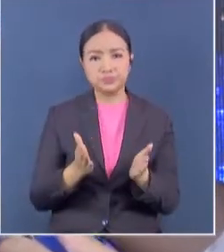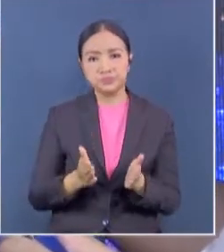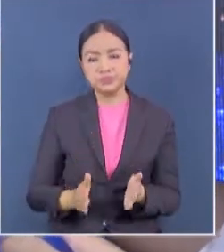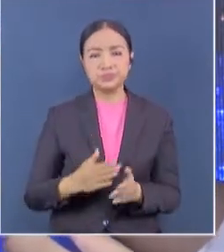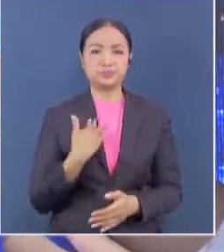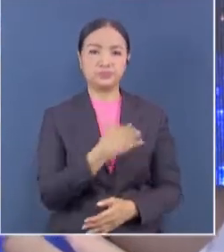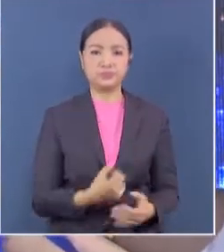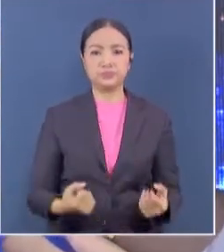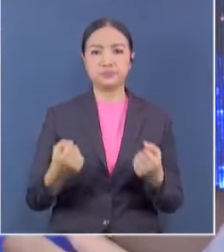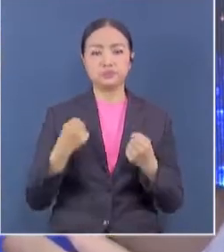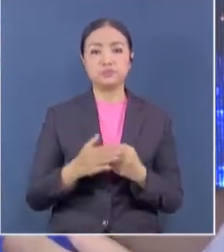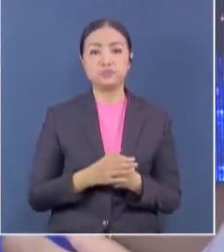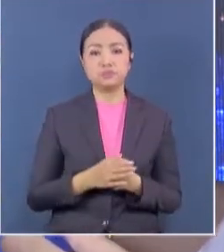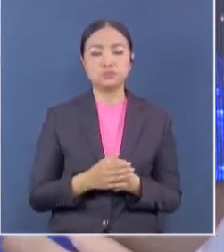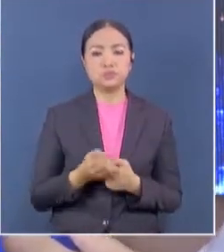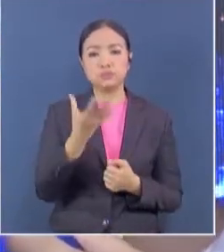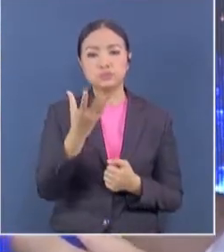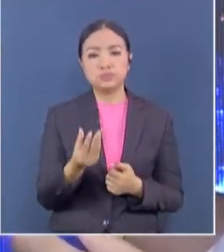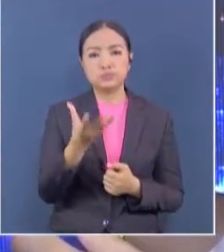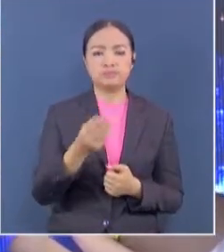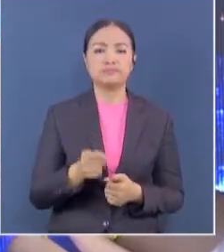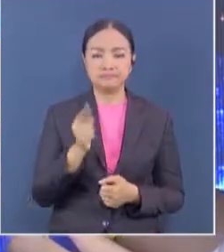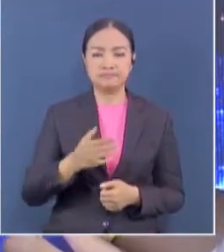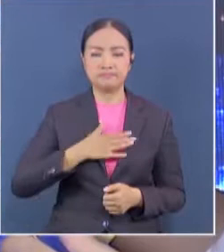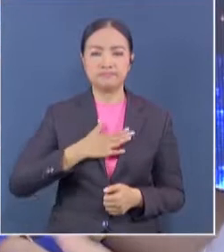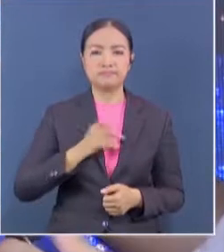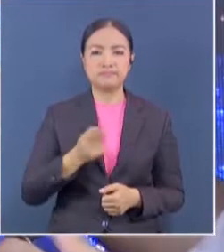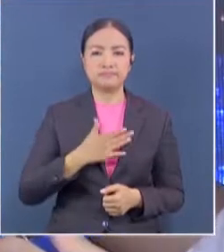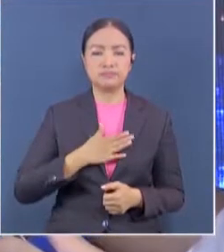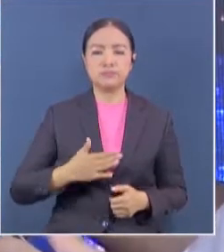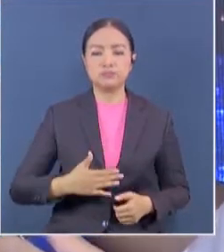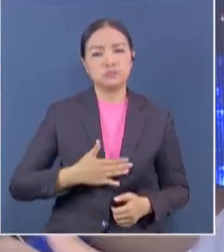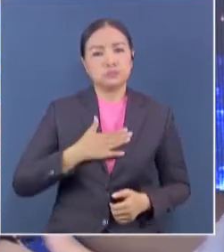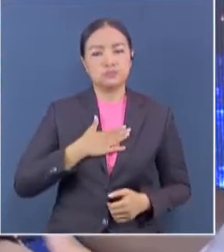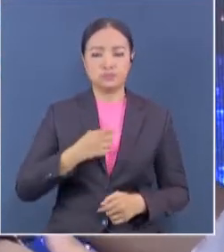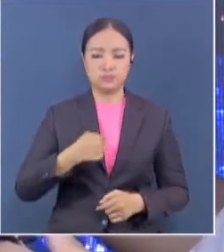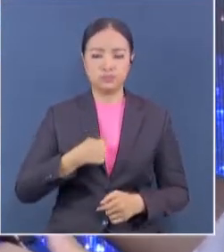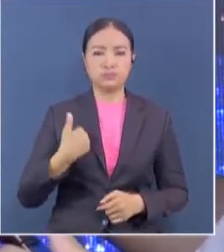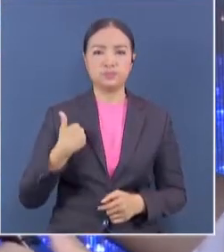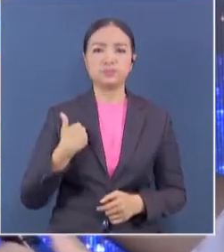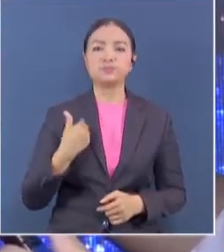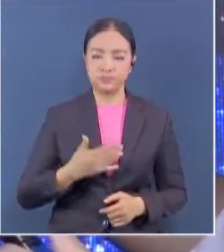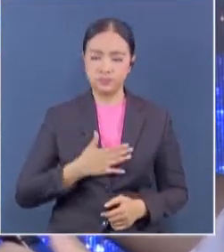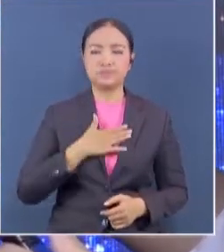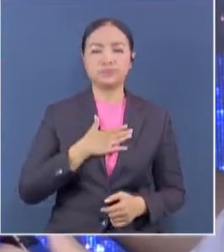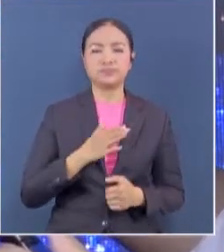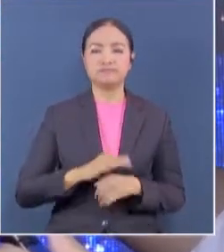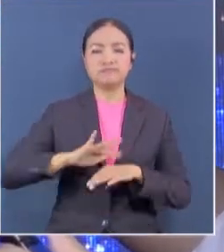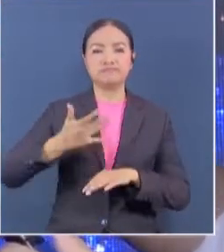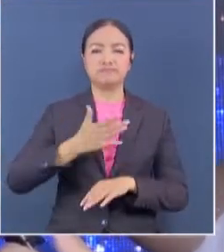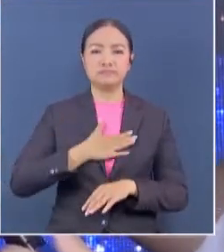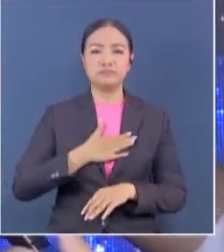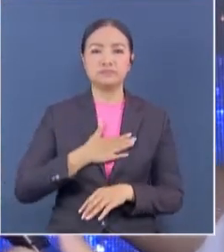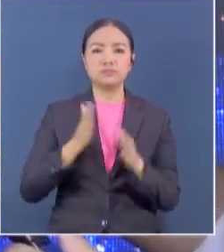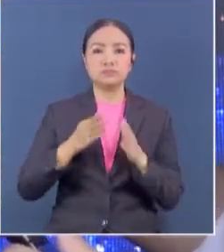กายแอนแม้ว่าแอนจะน้ำหนักขึ้นน้ำหนักลงคือมันเป็นแอนแล้วมันทำแล้วแอนภูมิใจในสิ่งที่แอนมีค่ะแล้วแอนคิดว่าโดยธรรมชาติมนุษย์ทุ